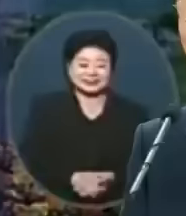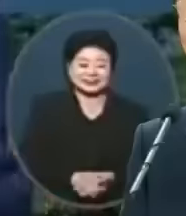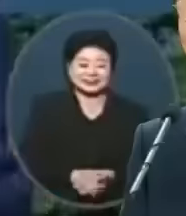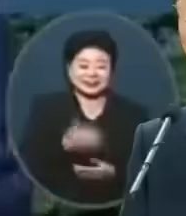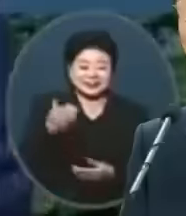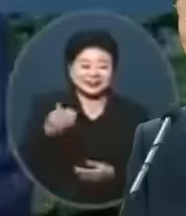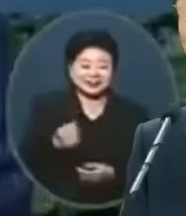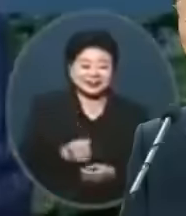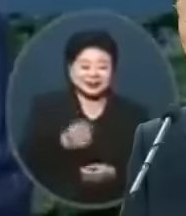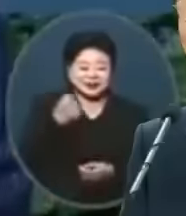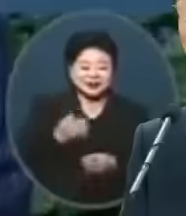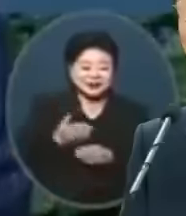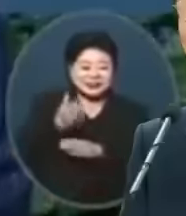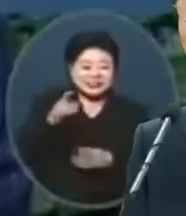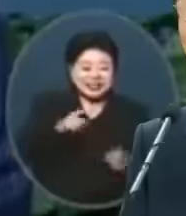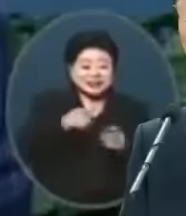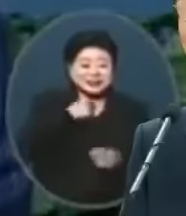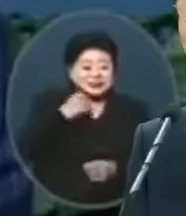여러분 60 이상 살고 싶습니까?